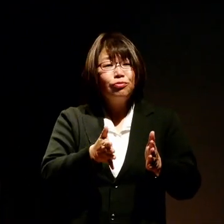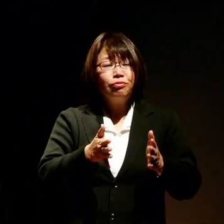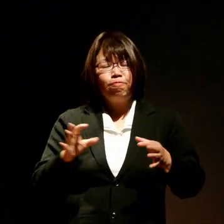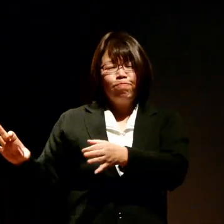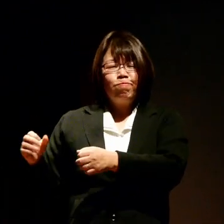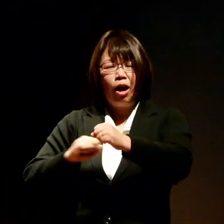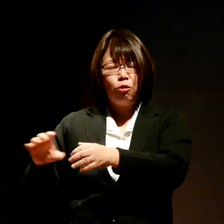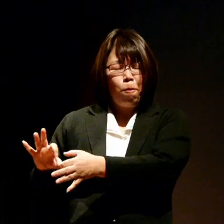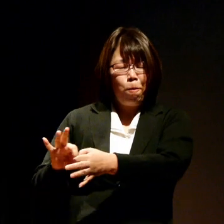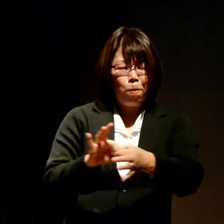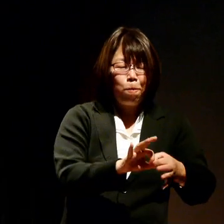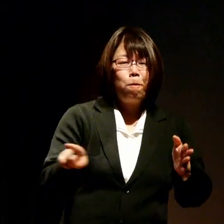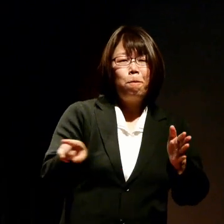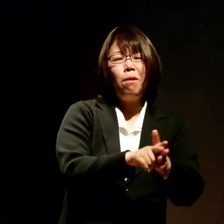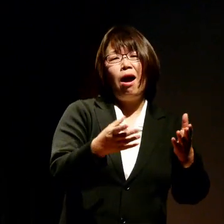ました。